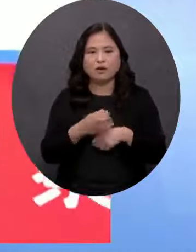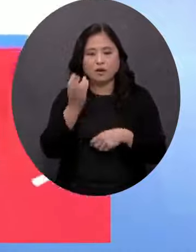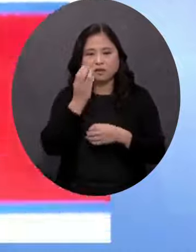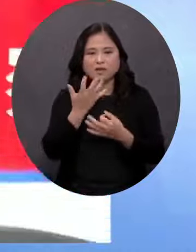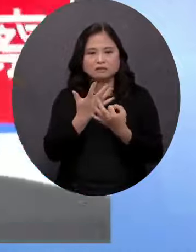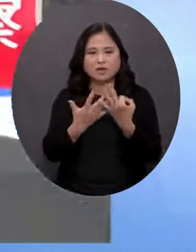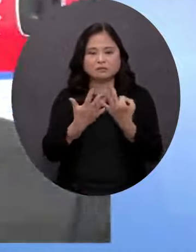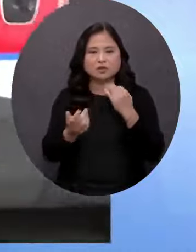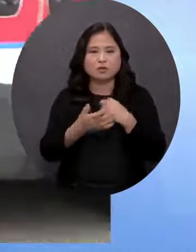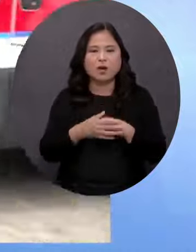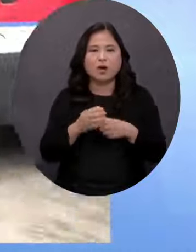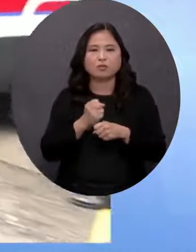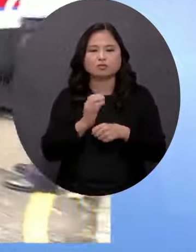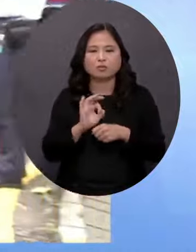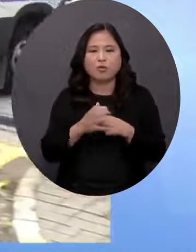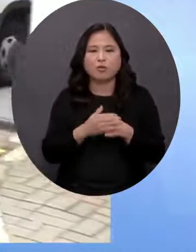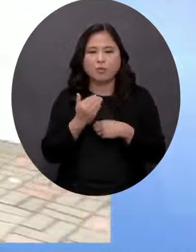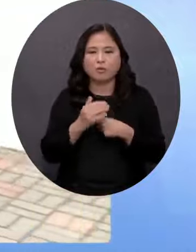称无业，他被控在